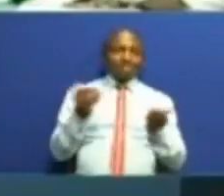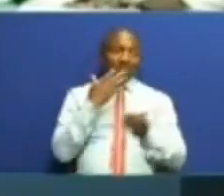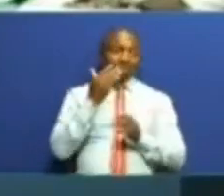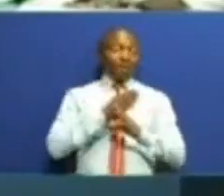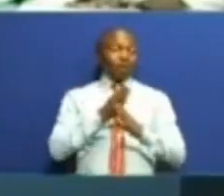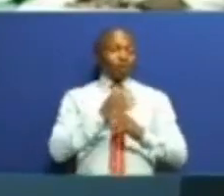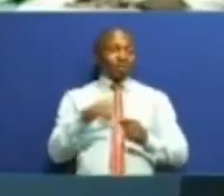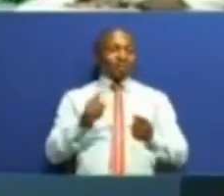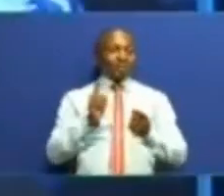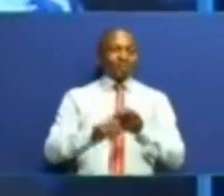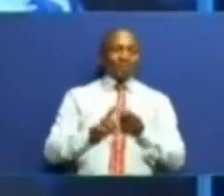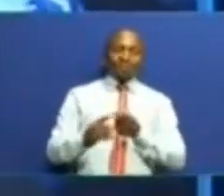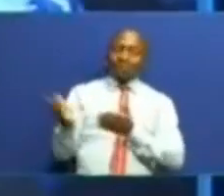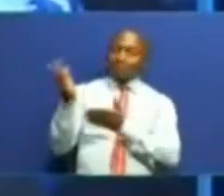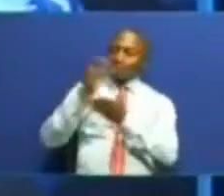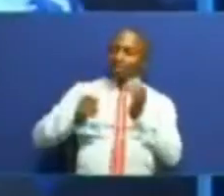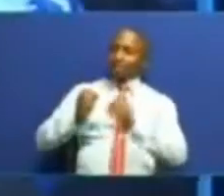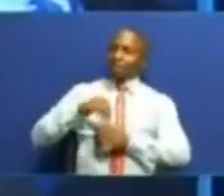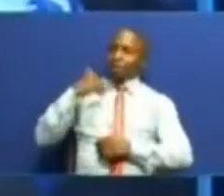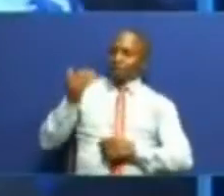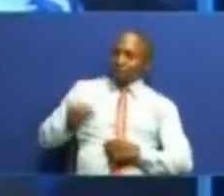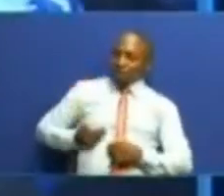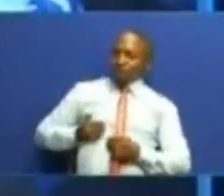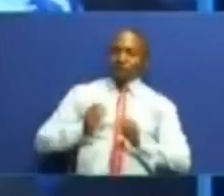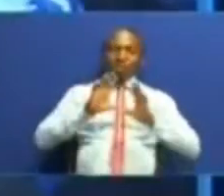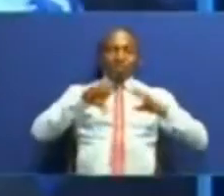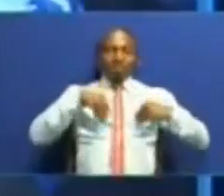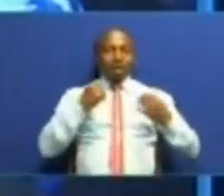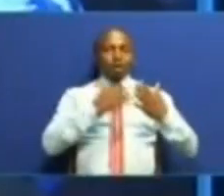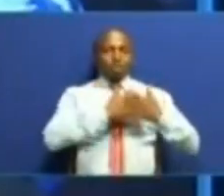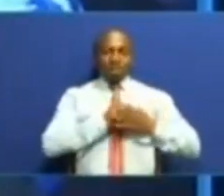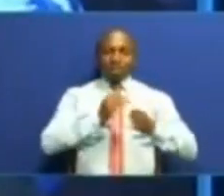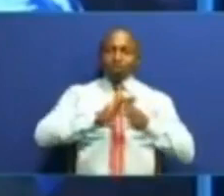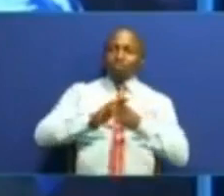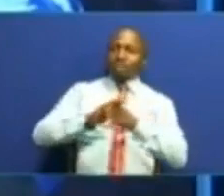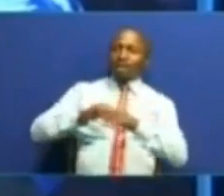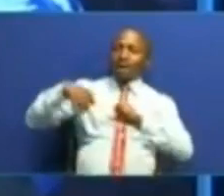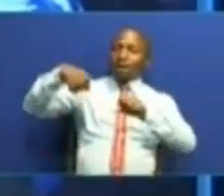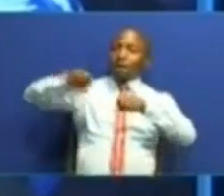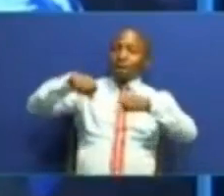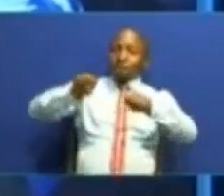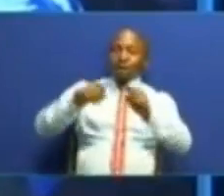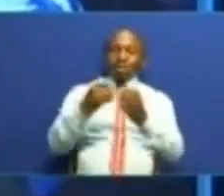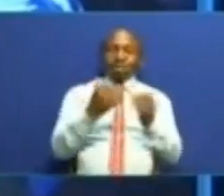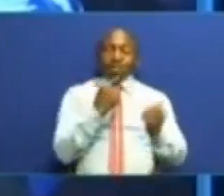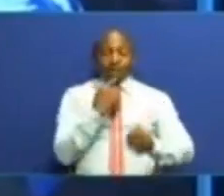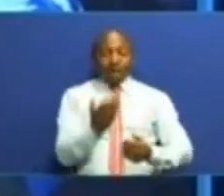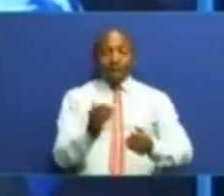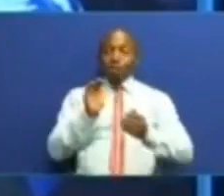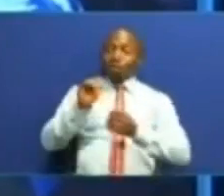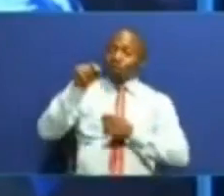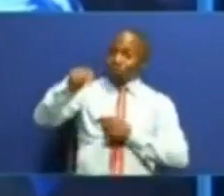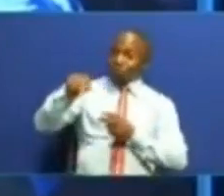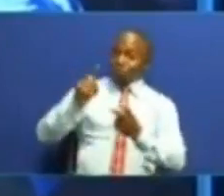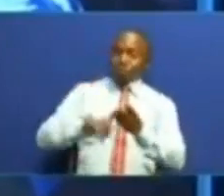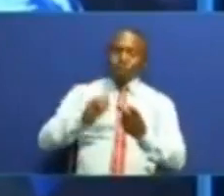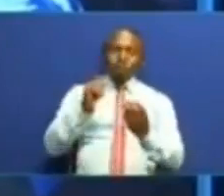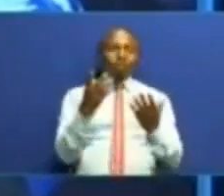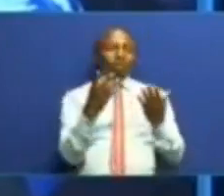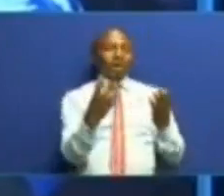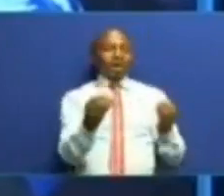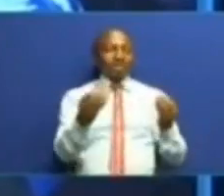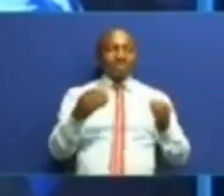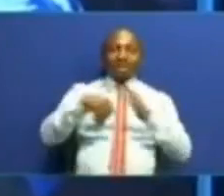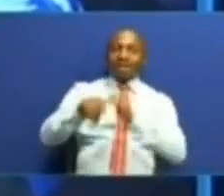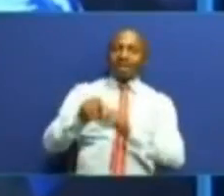inakuhusu sana. Baadhi ya wanawake wamekiri kupenda kutumia usafiri wa boda boda kwa kile walichosema kwa usafiri huo unawarahisishia